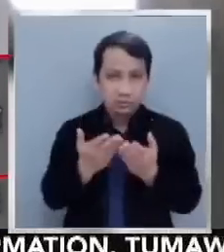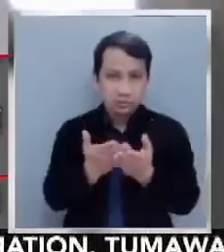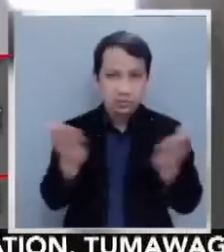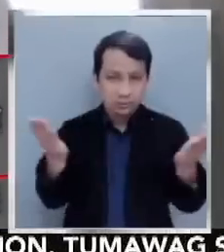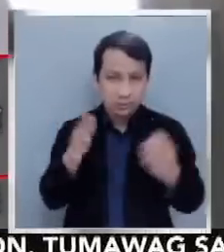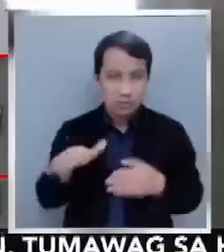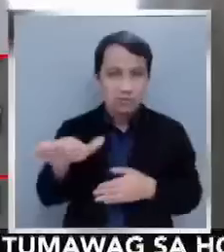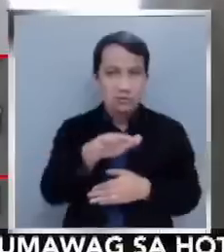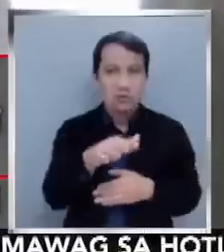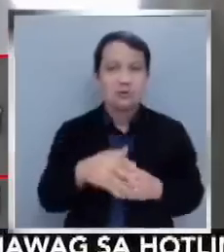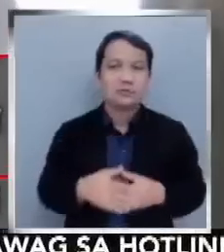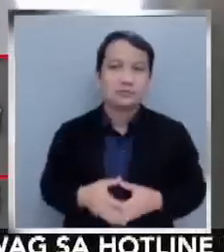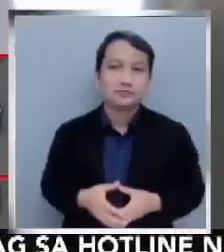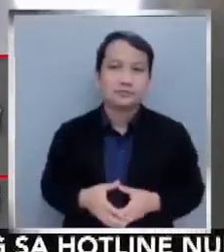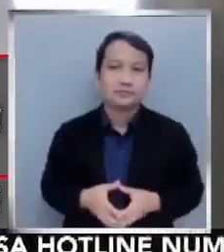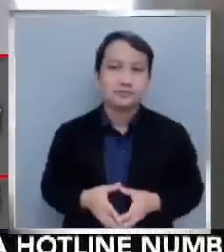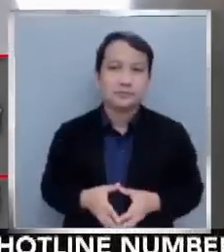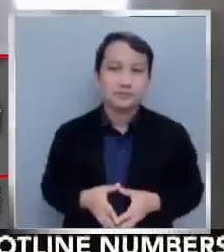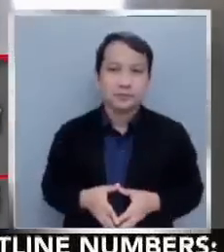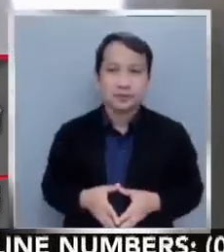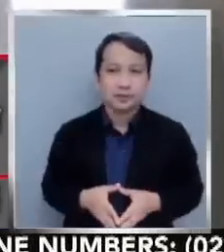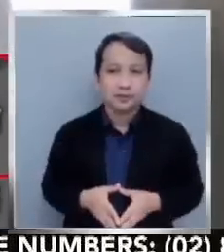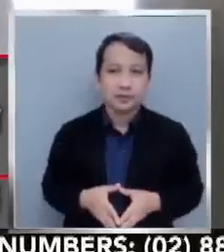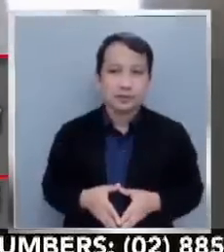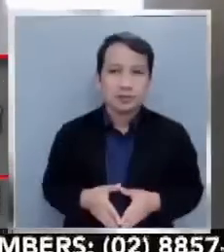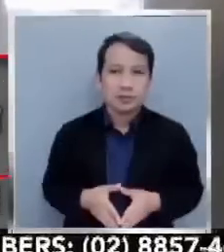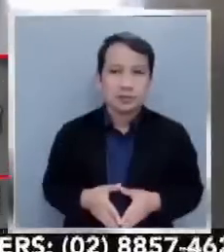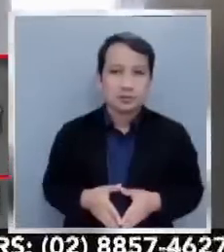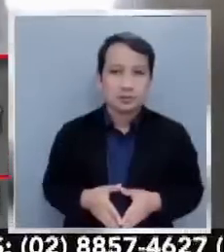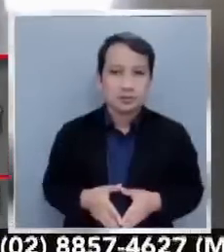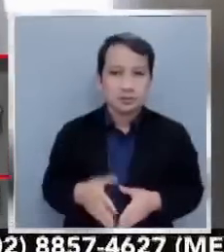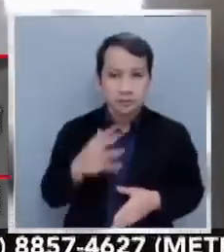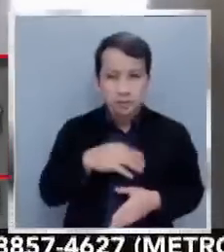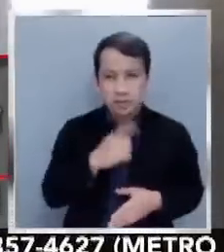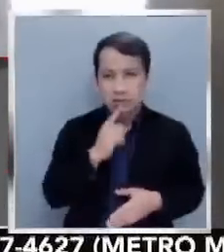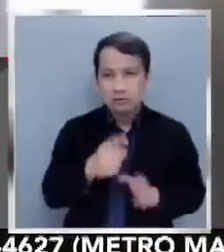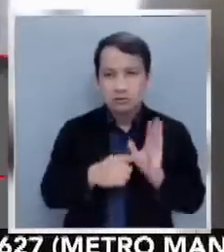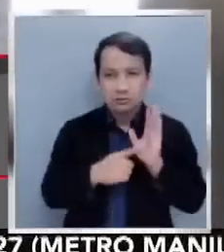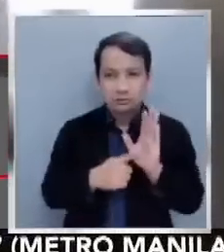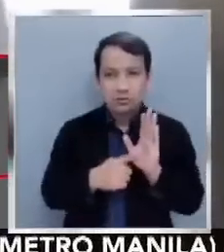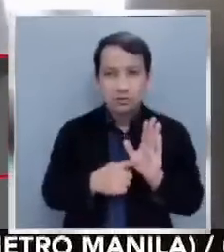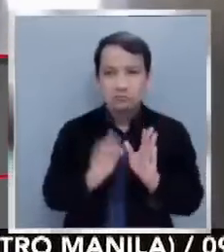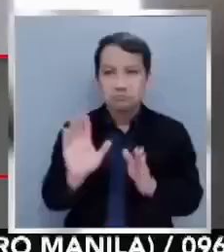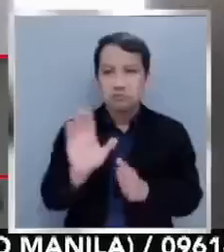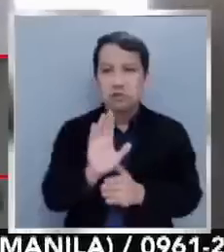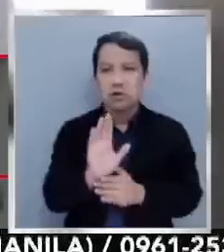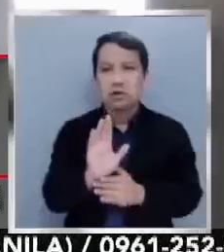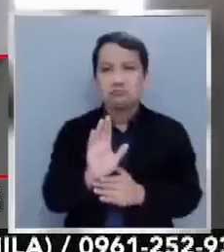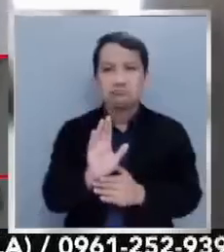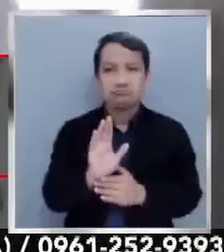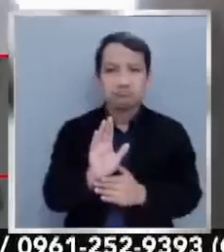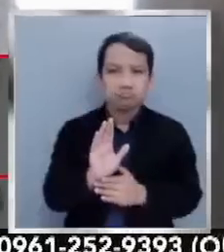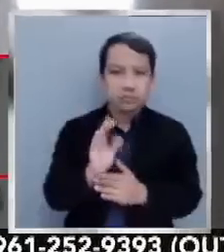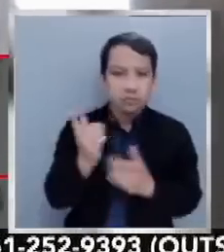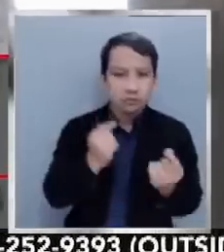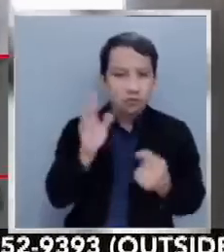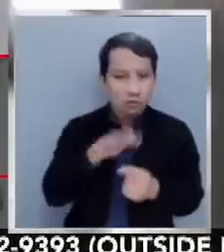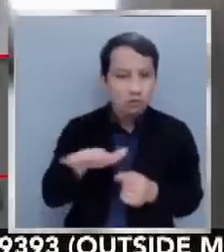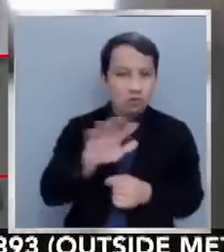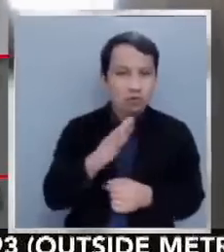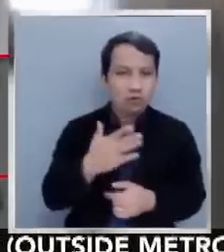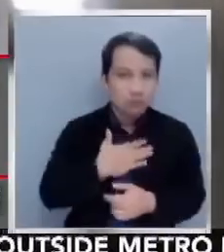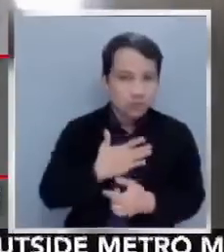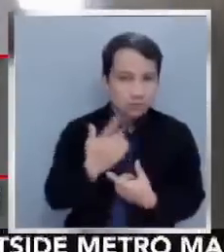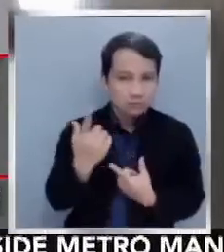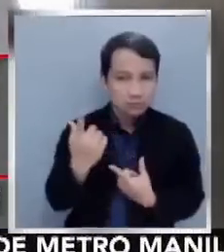akong dugong sobra-sobra. Bihimok ko na inyong mayor, bihimok din yung anak na ko,